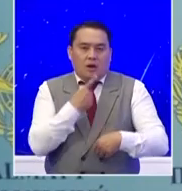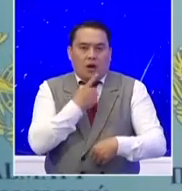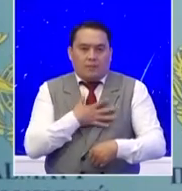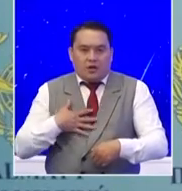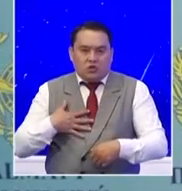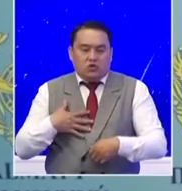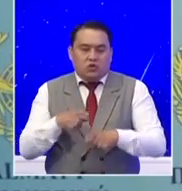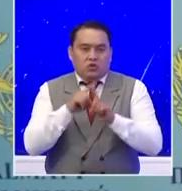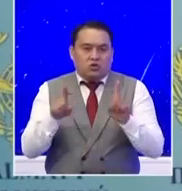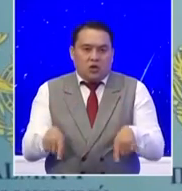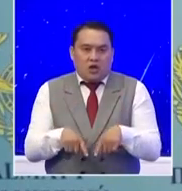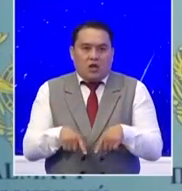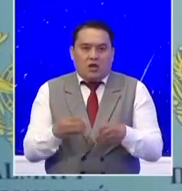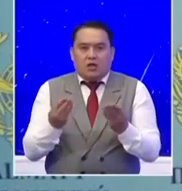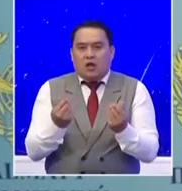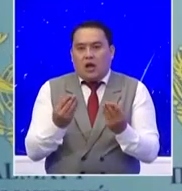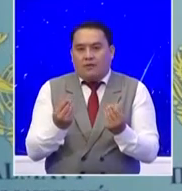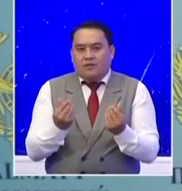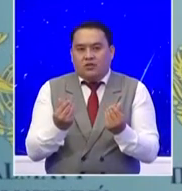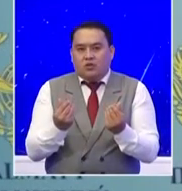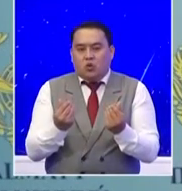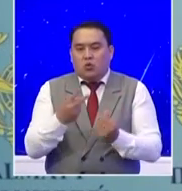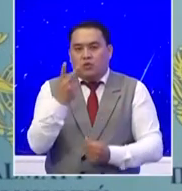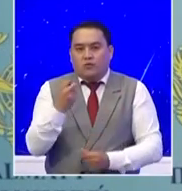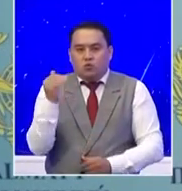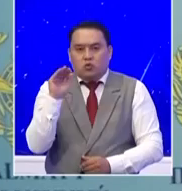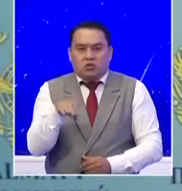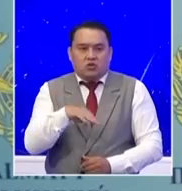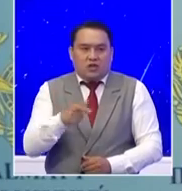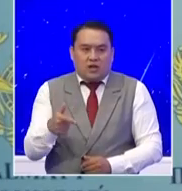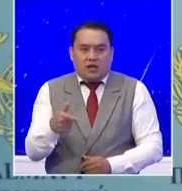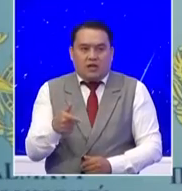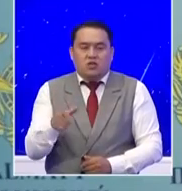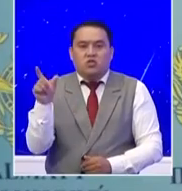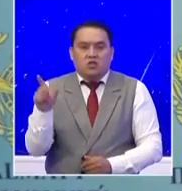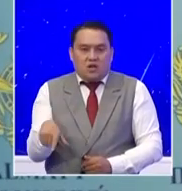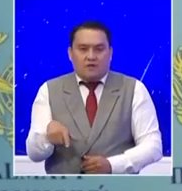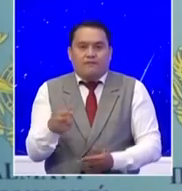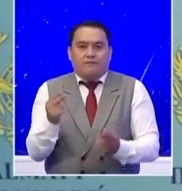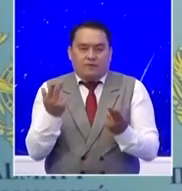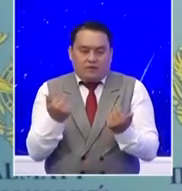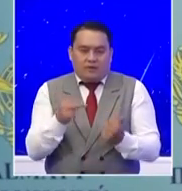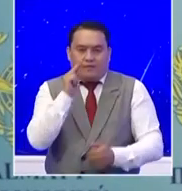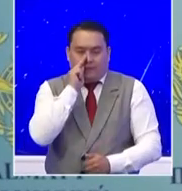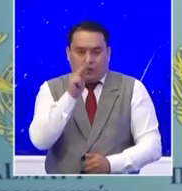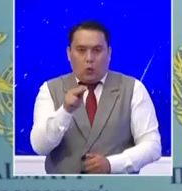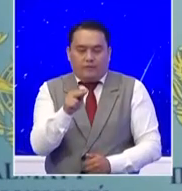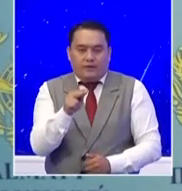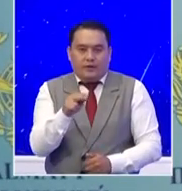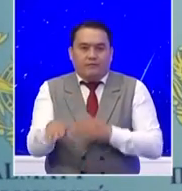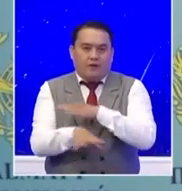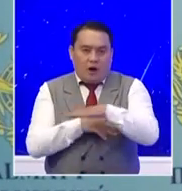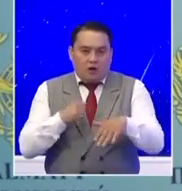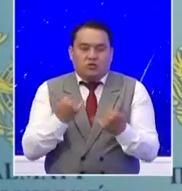похищенный терминал и денежные средства свыше 200 тысяч тенге. Подозреваемый признался в совершенной краже. Он